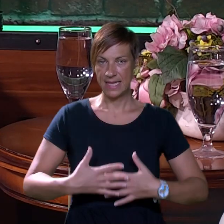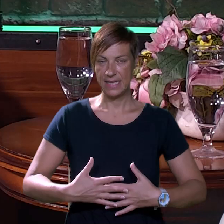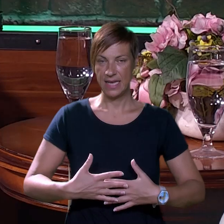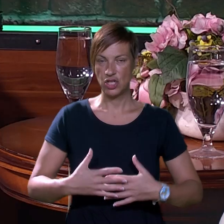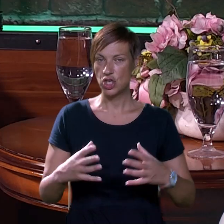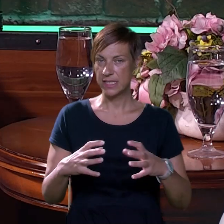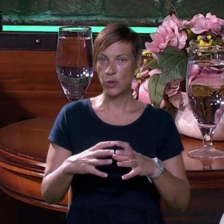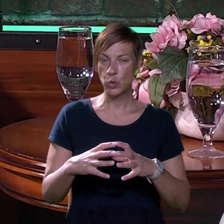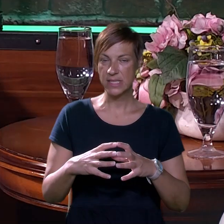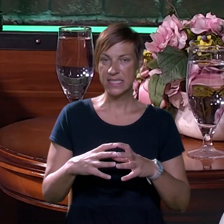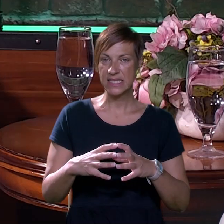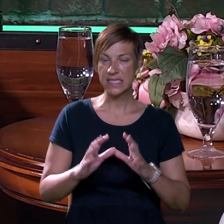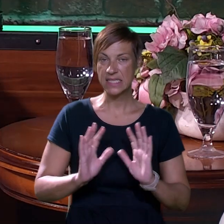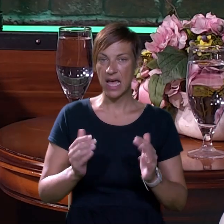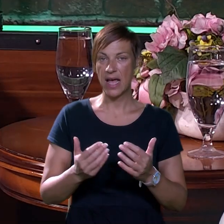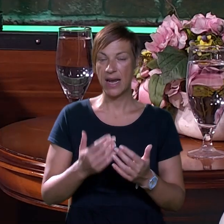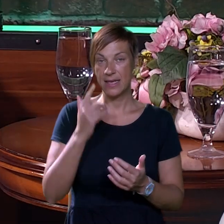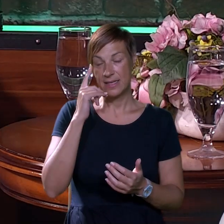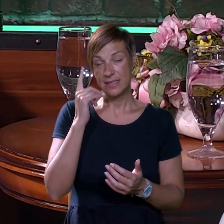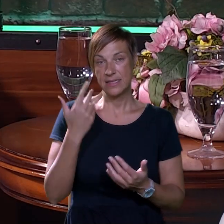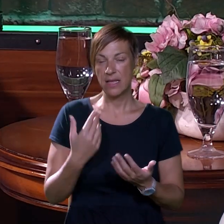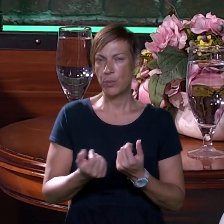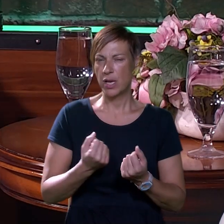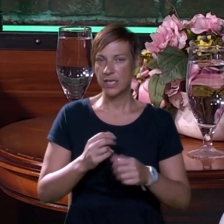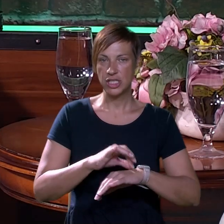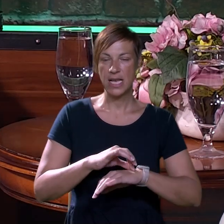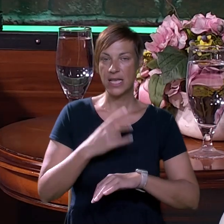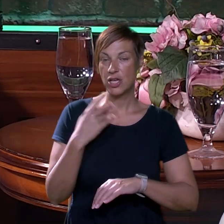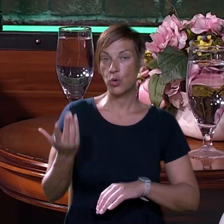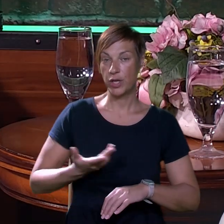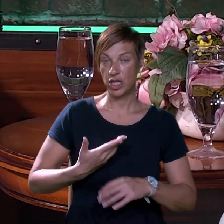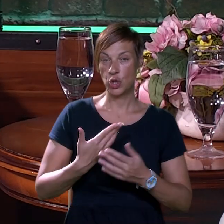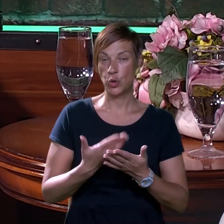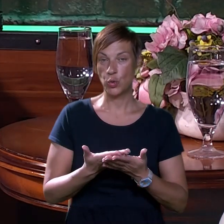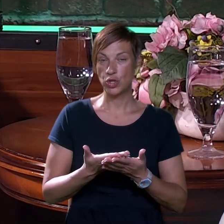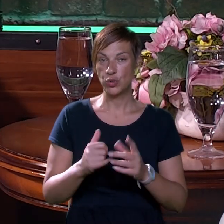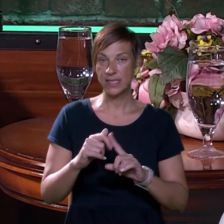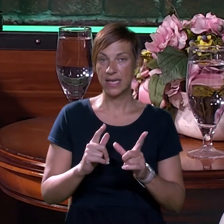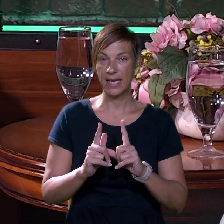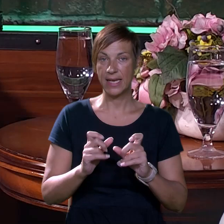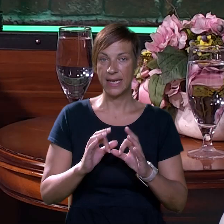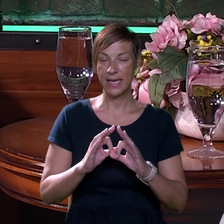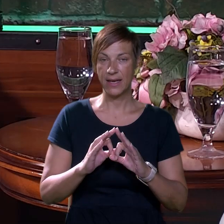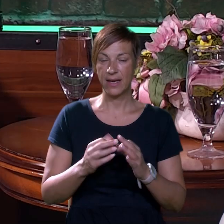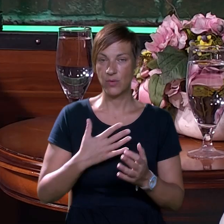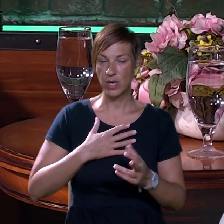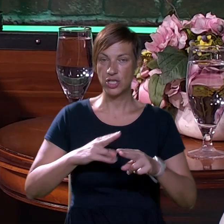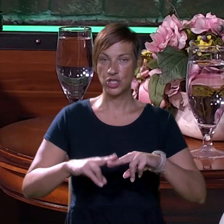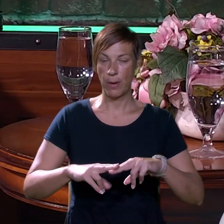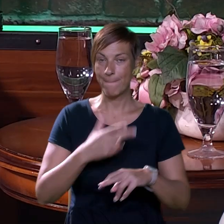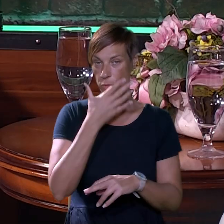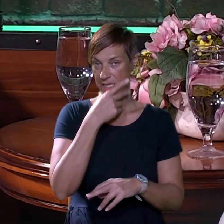dijagnostiku, sale, znam reakcije liječnika koji dođu iz klinika.